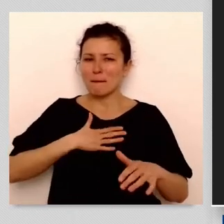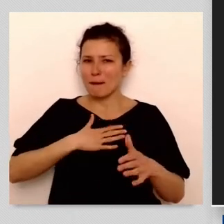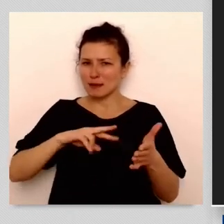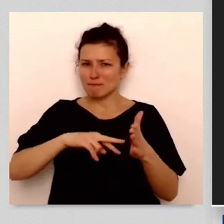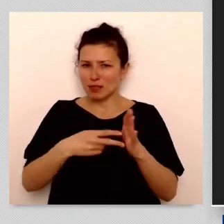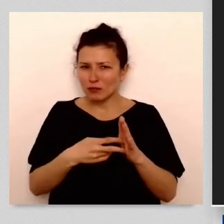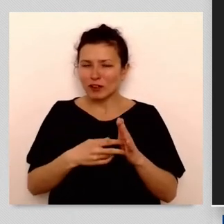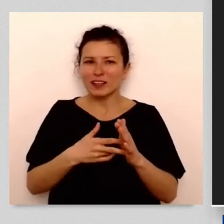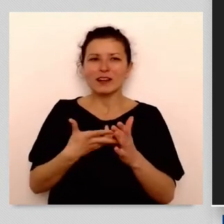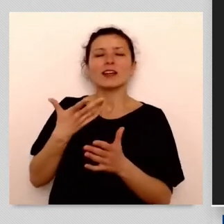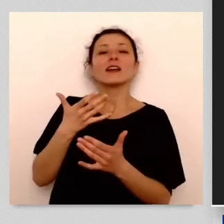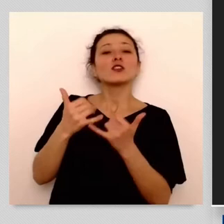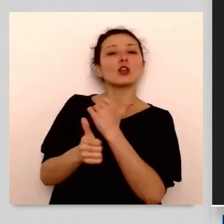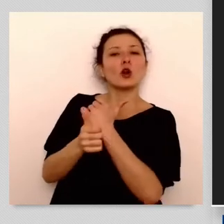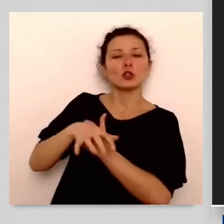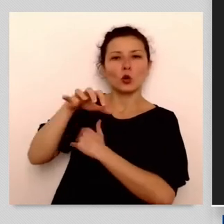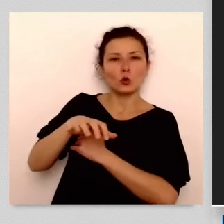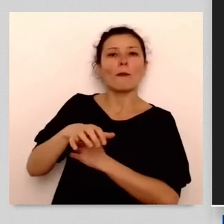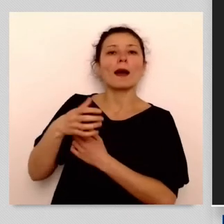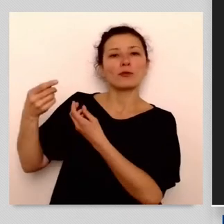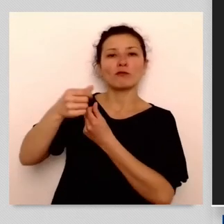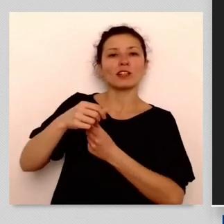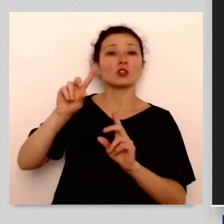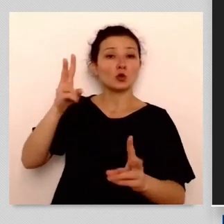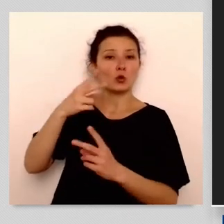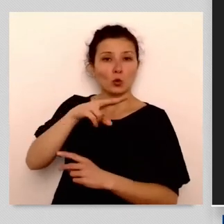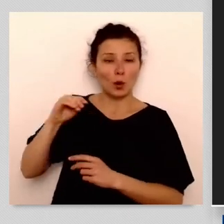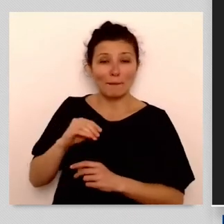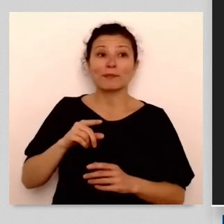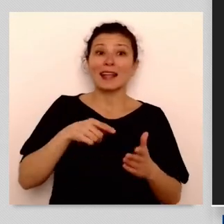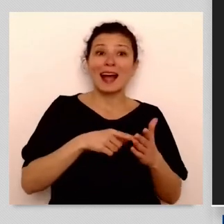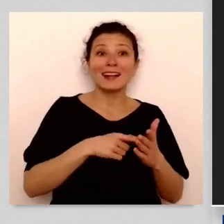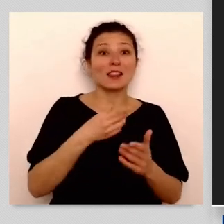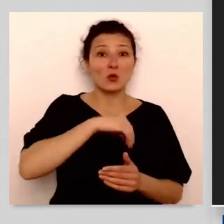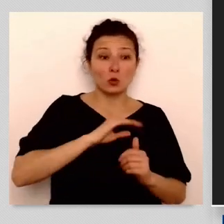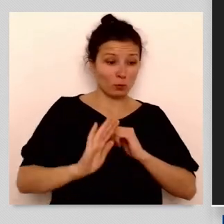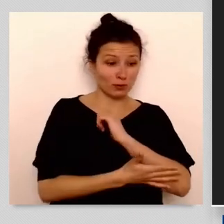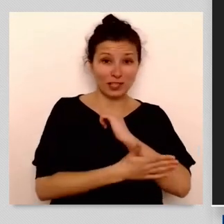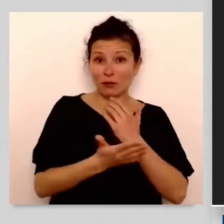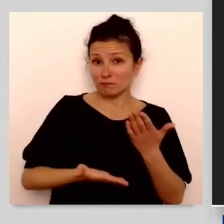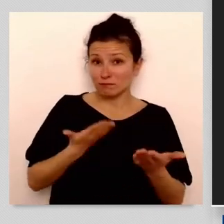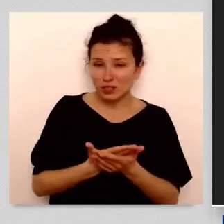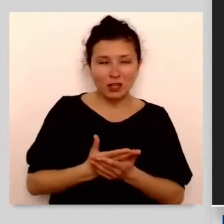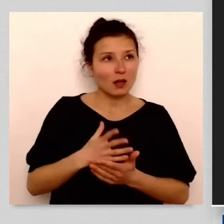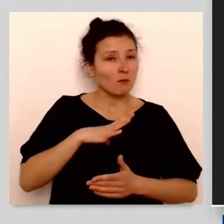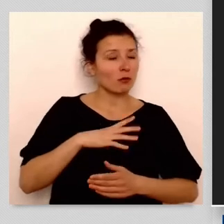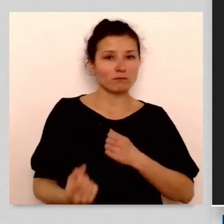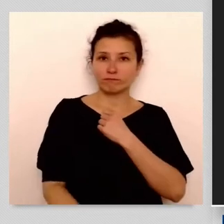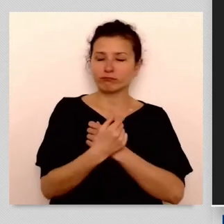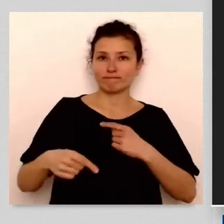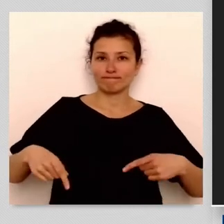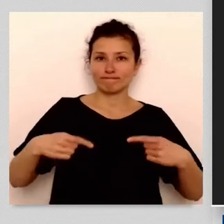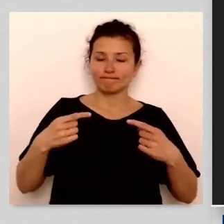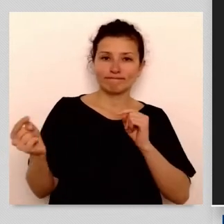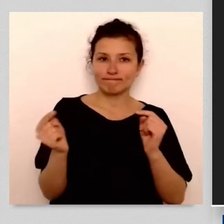unijne środki. Ale ten pomysł dochodu podstawowego wzbudził dosyć duże kontrowersje. Ja myślę, że on jest